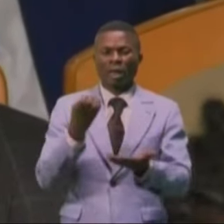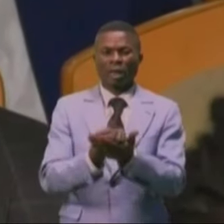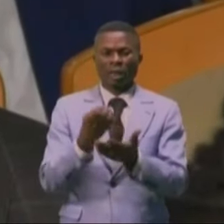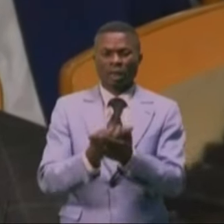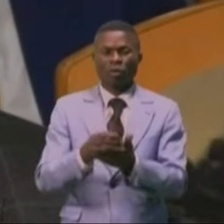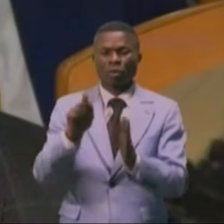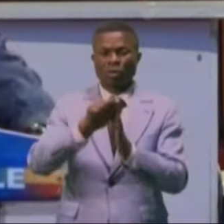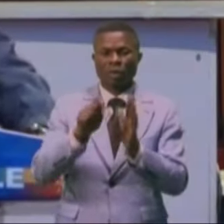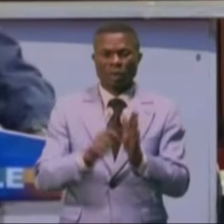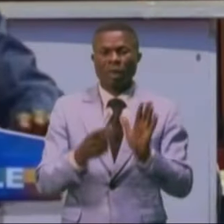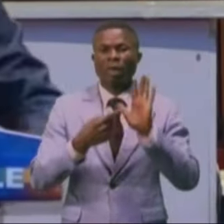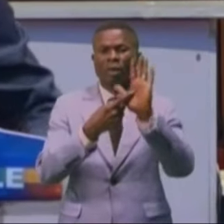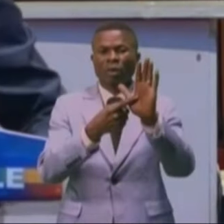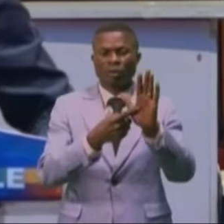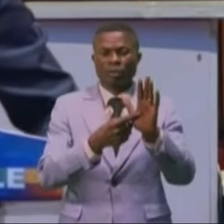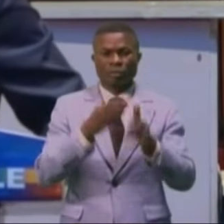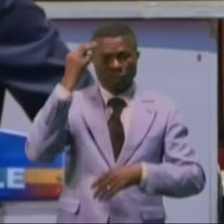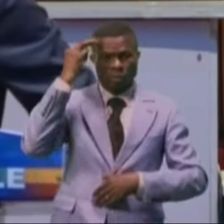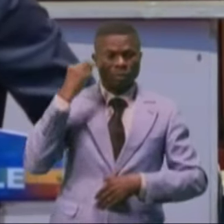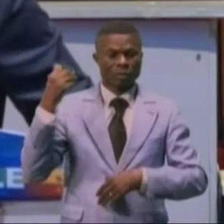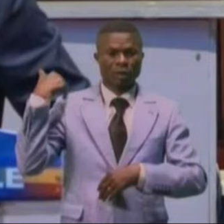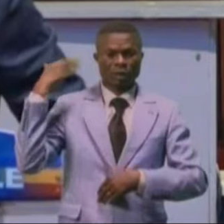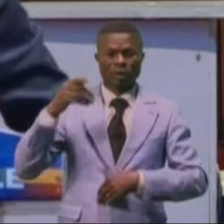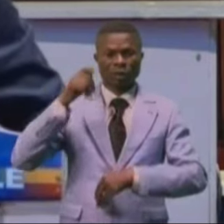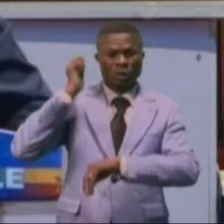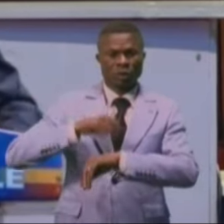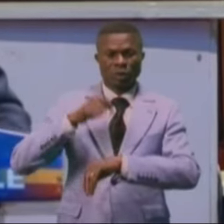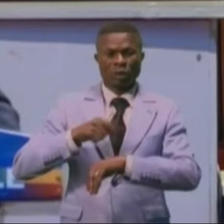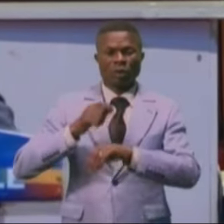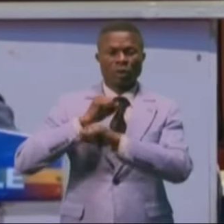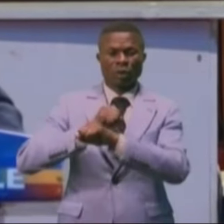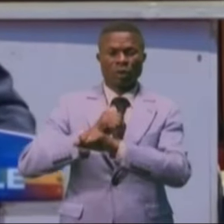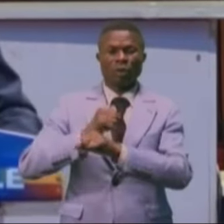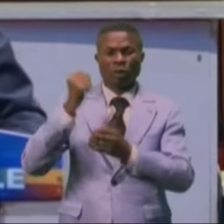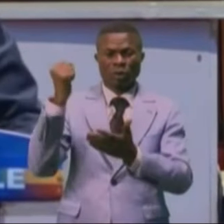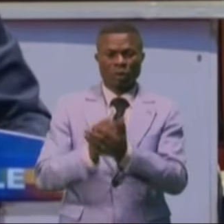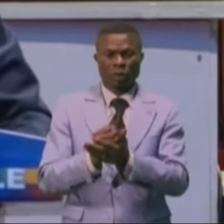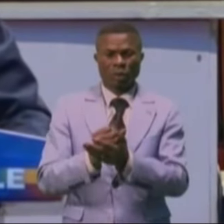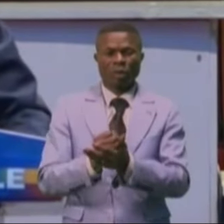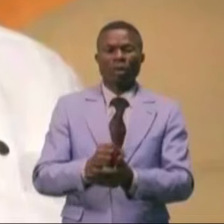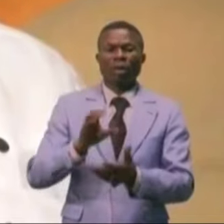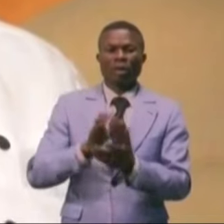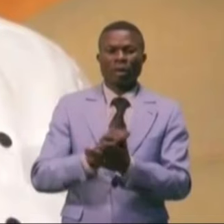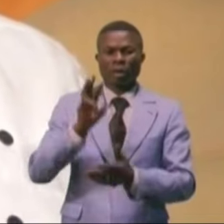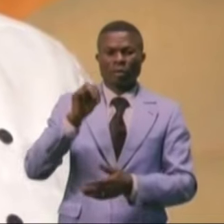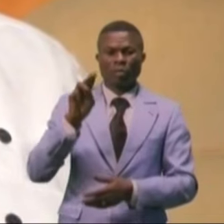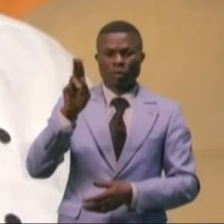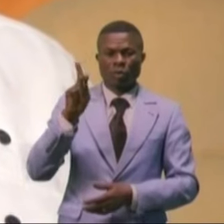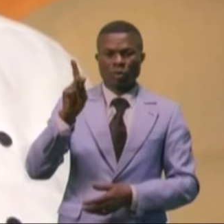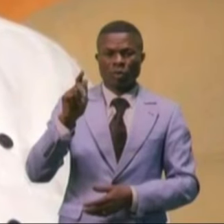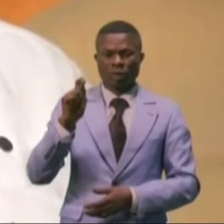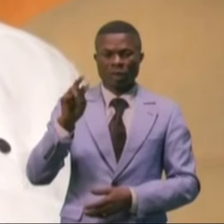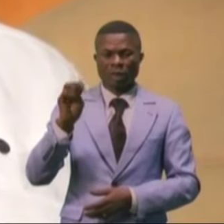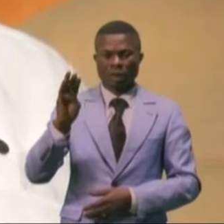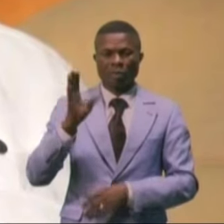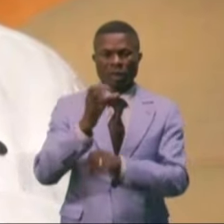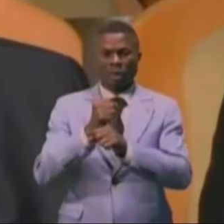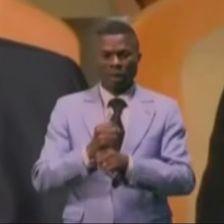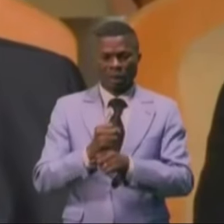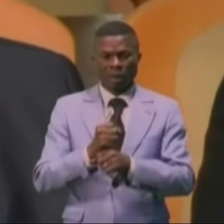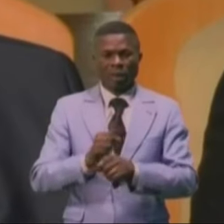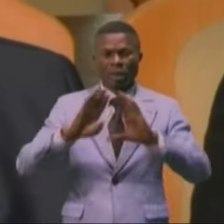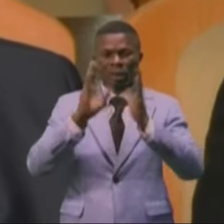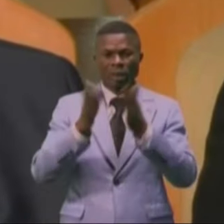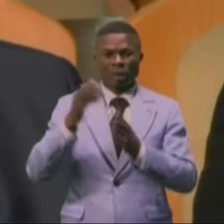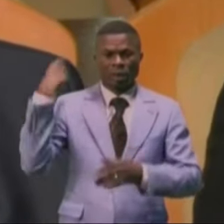a été présentée par le ministre d'État de la Justice et garde des Sceaux, Constant Mutamba, qui a sollicité et obtenu auprès de la